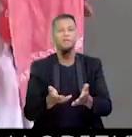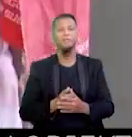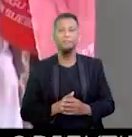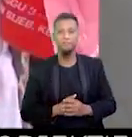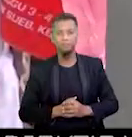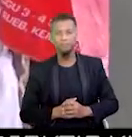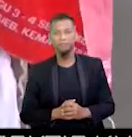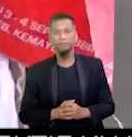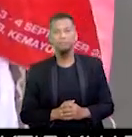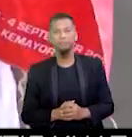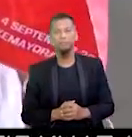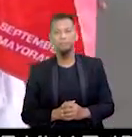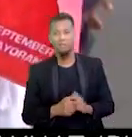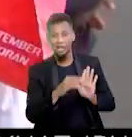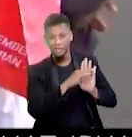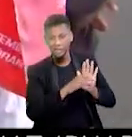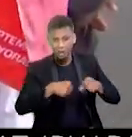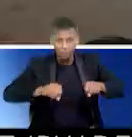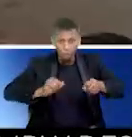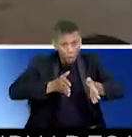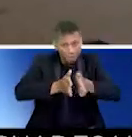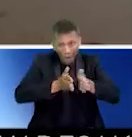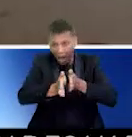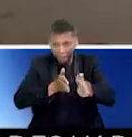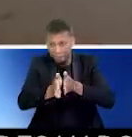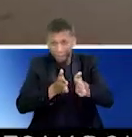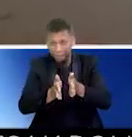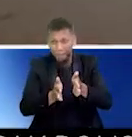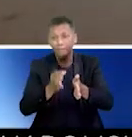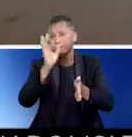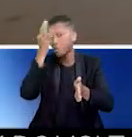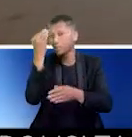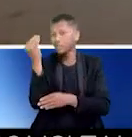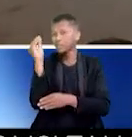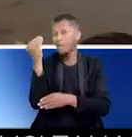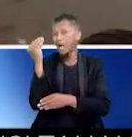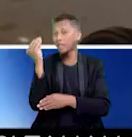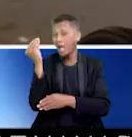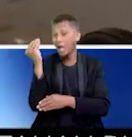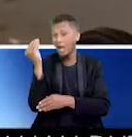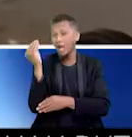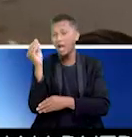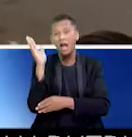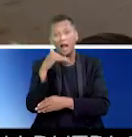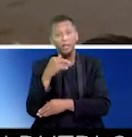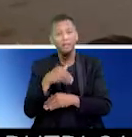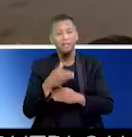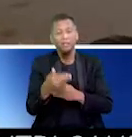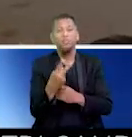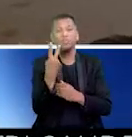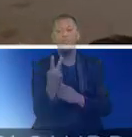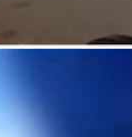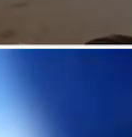Acara balap motor atau street race yang digelar oleh Polda Metro Jaya ini sudah memasuki hari kedua, di mana ada